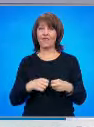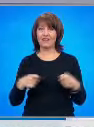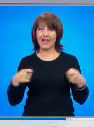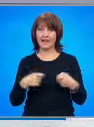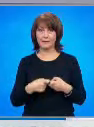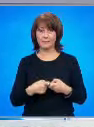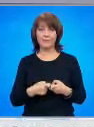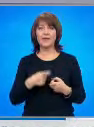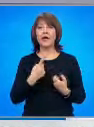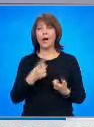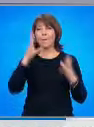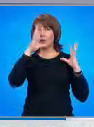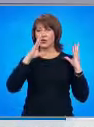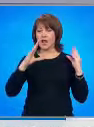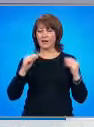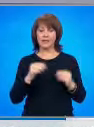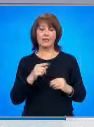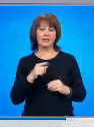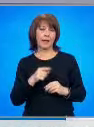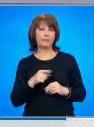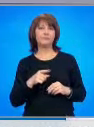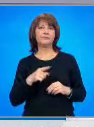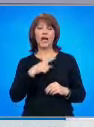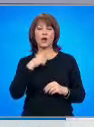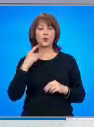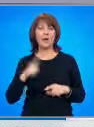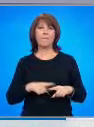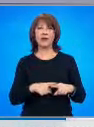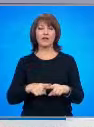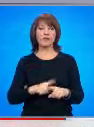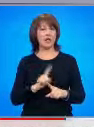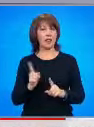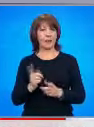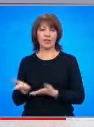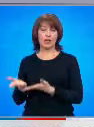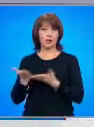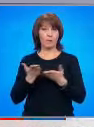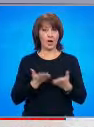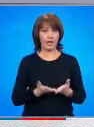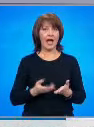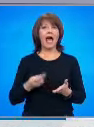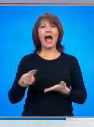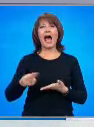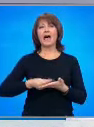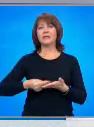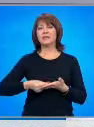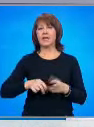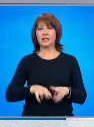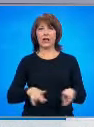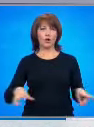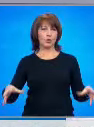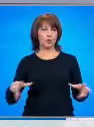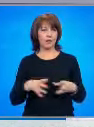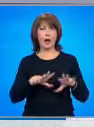Посланиците на Русия и Беларус няма да бъдат поканени на откриването на 48-то Народно събрание. Администрацията на